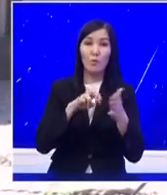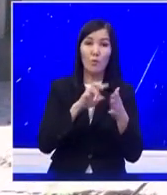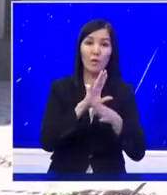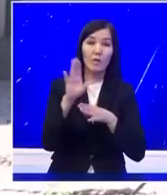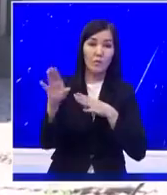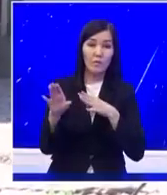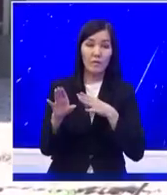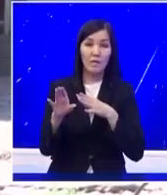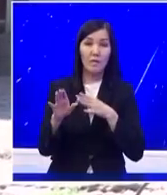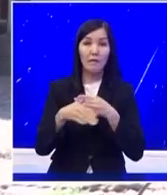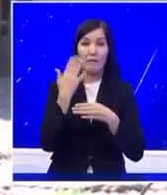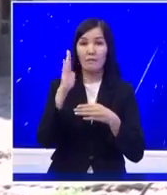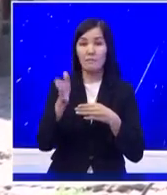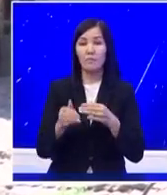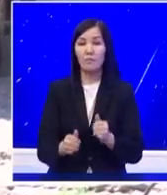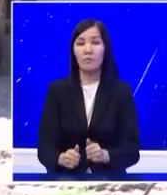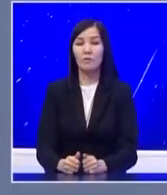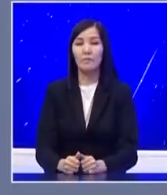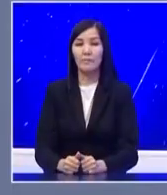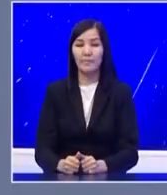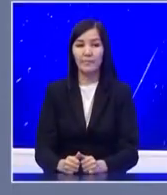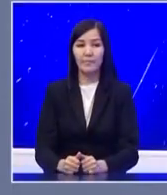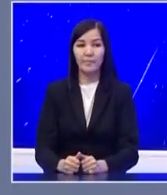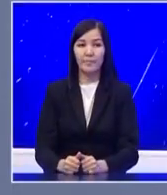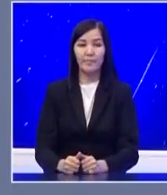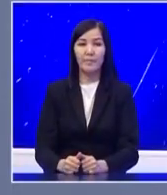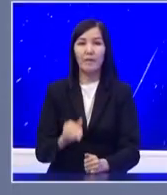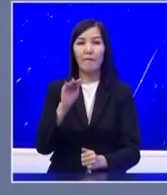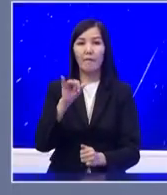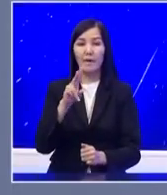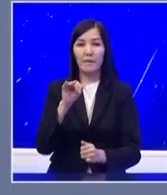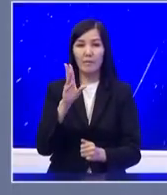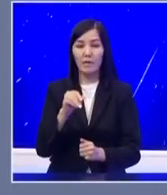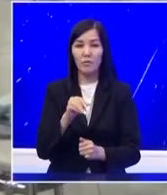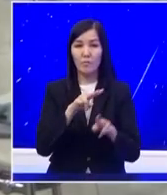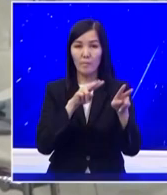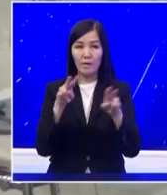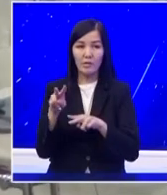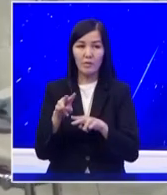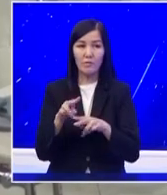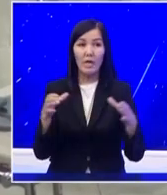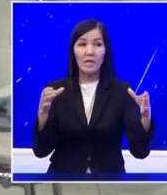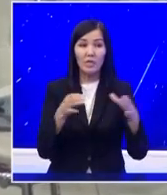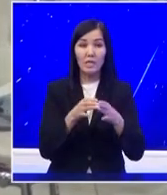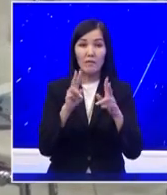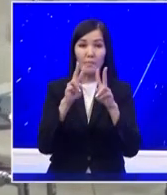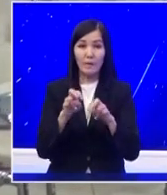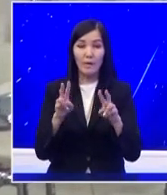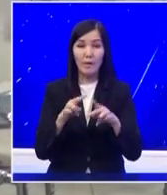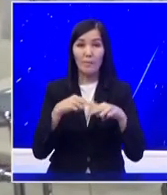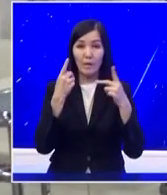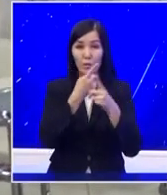направлять соответствующие органы для принятия административных мер. Фармконтроль и департамент по качеству контроля. Члены мониторинговой группы